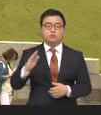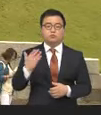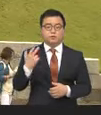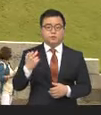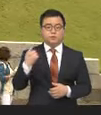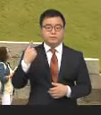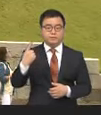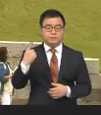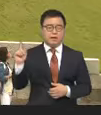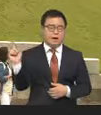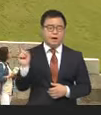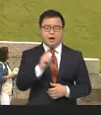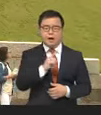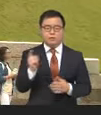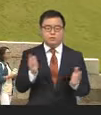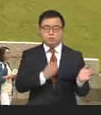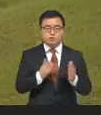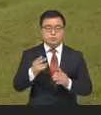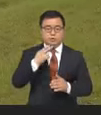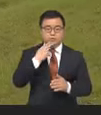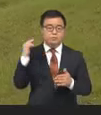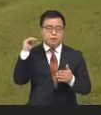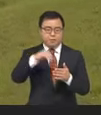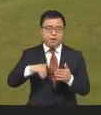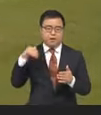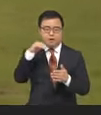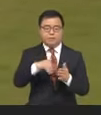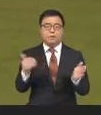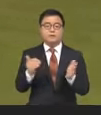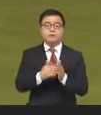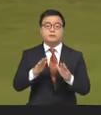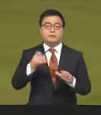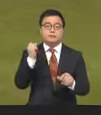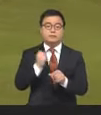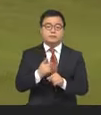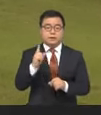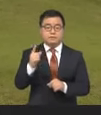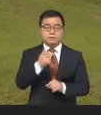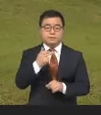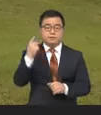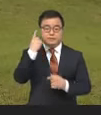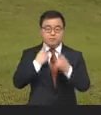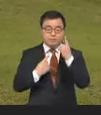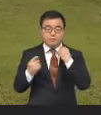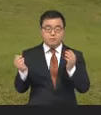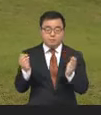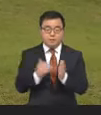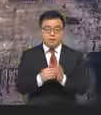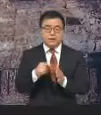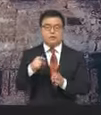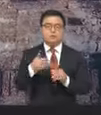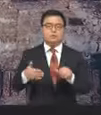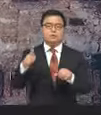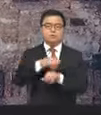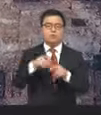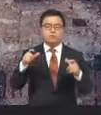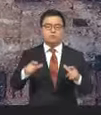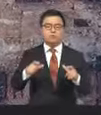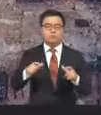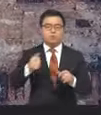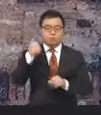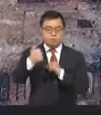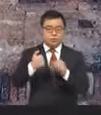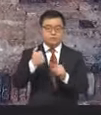1971년 아무런 준비 없이 발굴된 탓에 이미 한번 크게 훼손된 송산리 고분군. 반세기 가까운 시간이